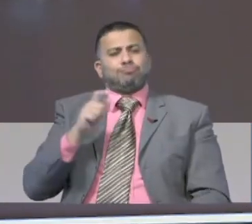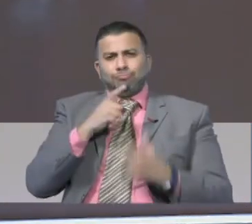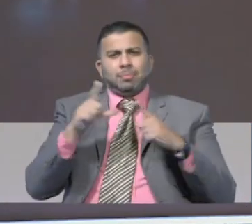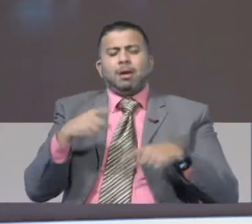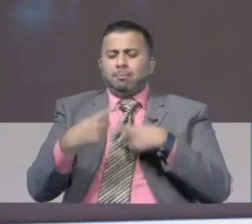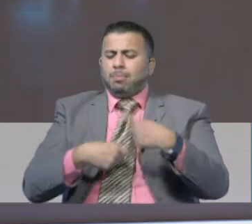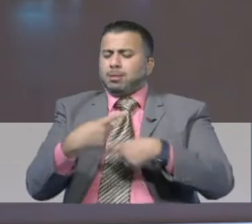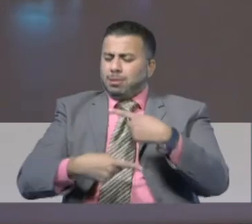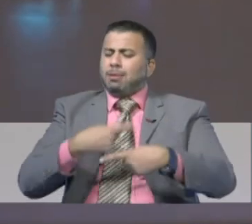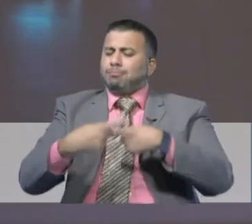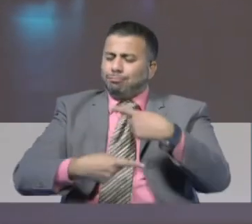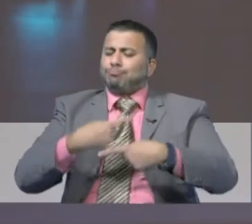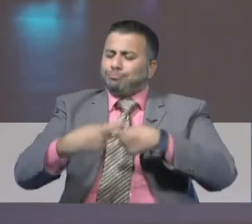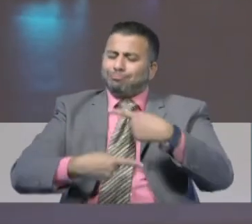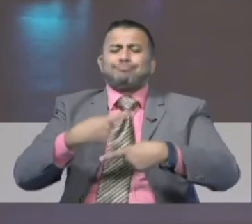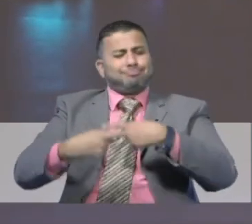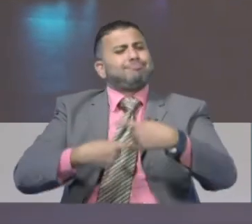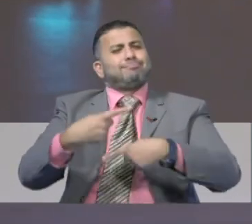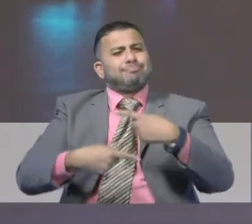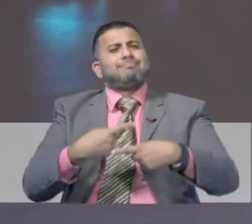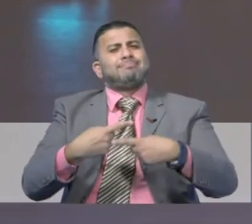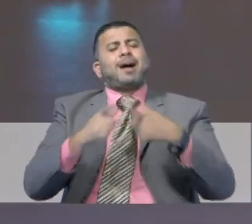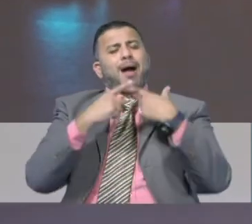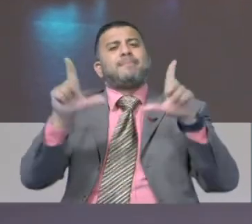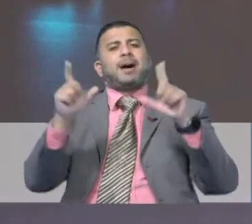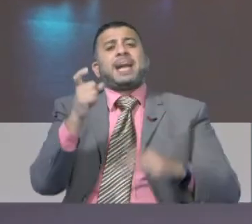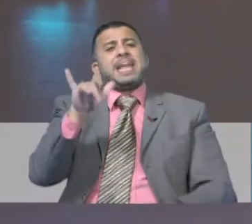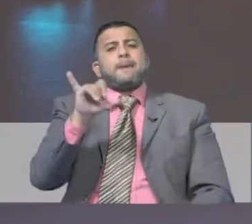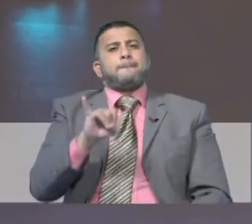والمسيرة ما تزال مستمرة. لأخبار الدار ريم عيسى.